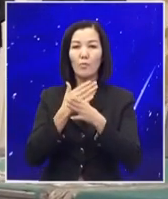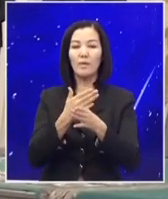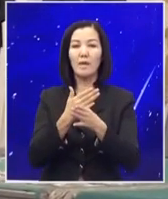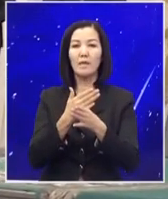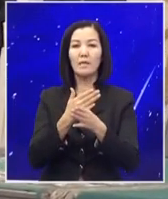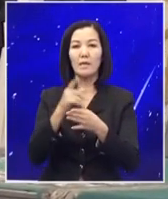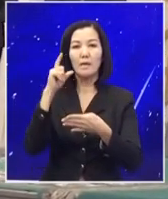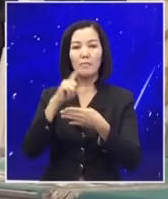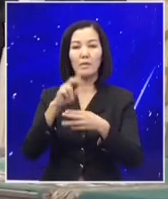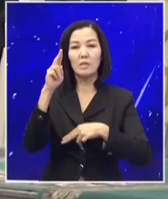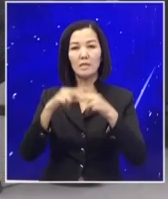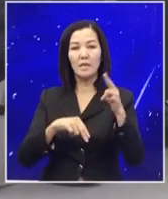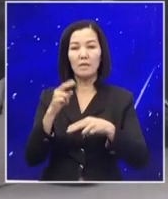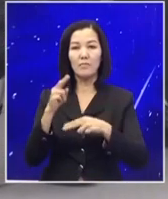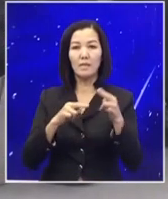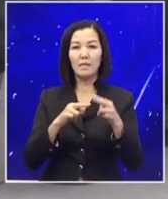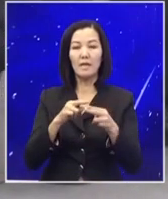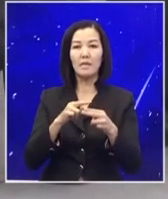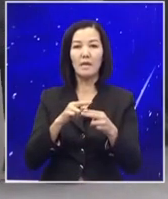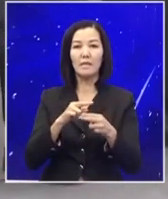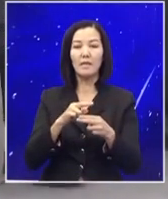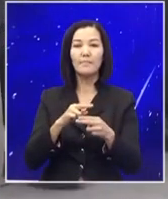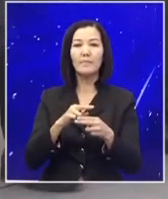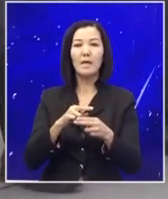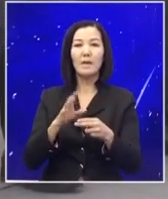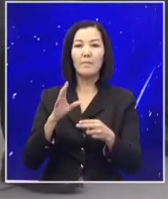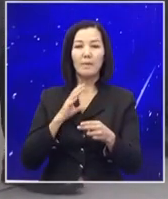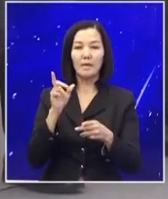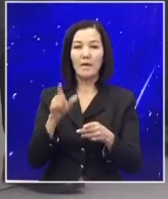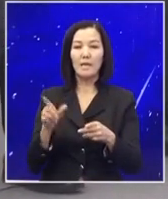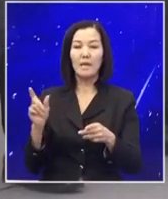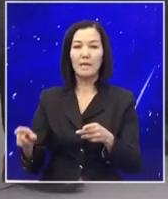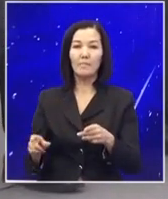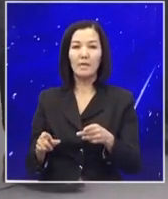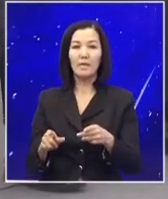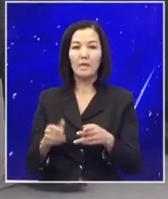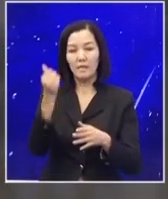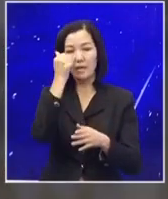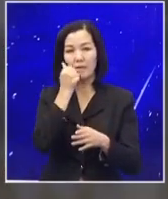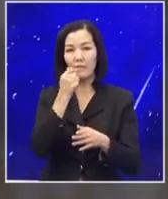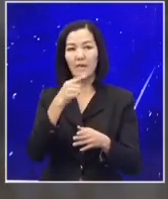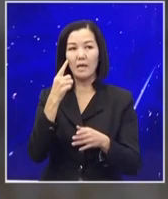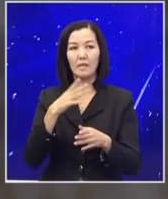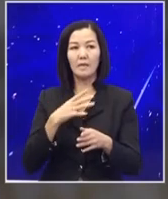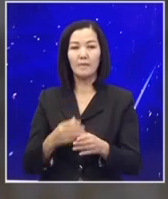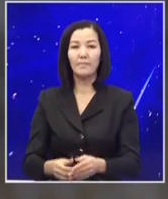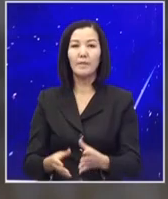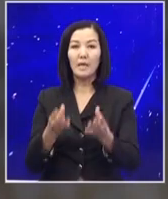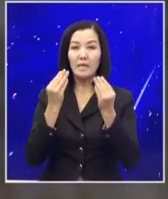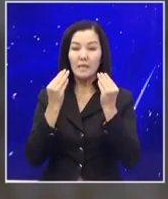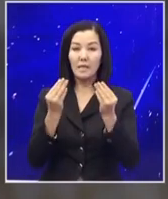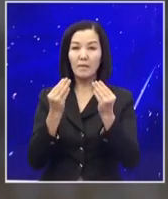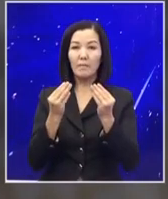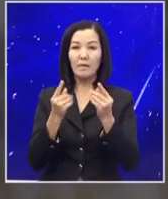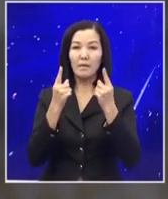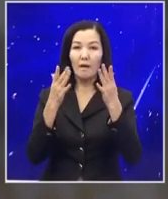жер-жерде мешіт салып жатқан ел ағалары мен мұсылман қауымға бас мүфти алғыс айтты. Но керемет Алланың